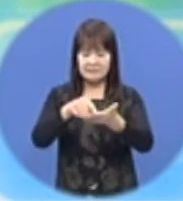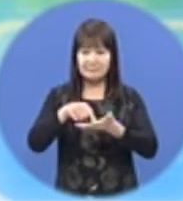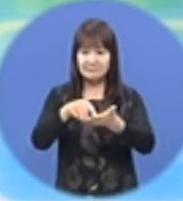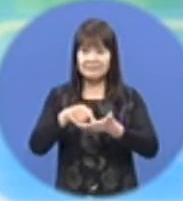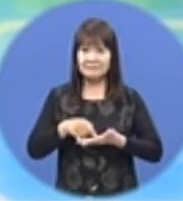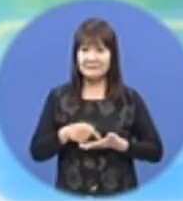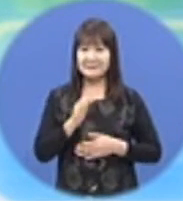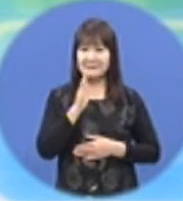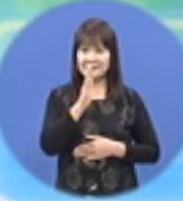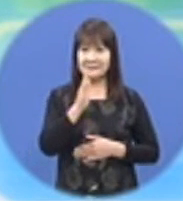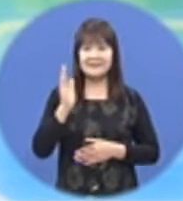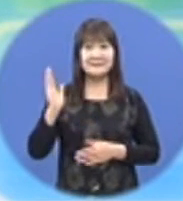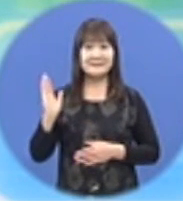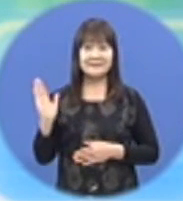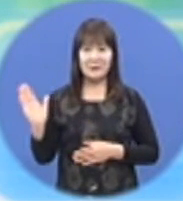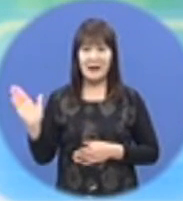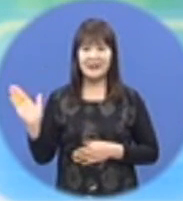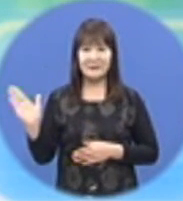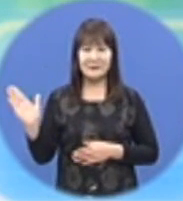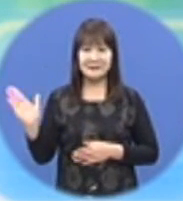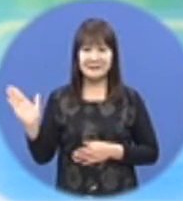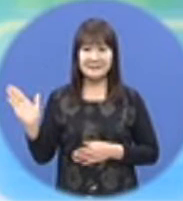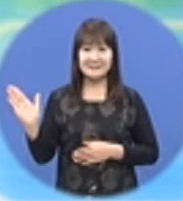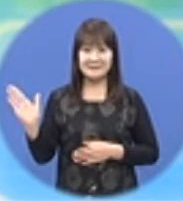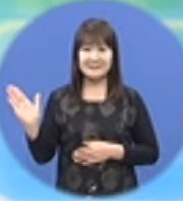はご覧の通りです。